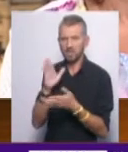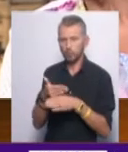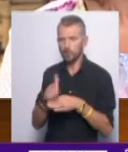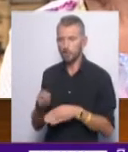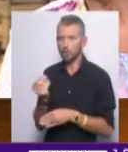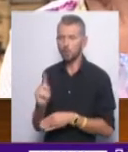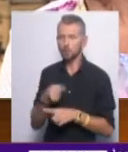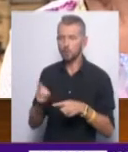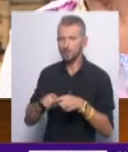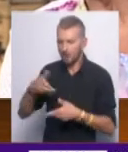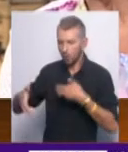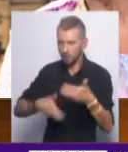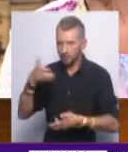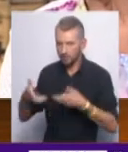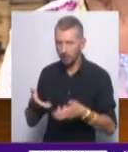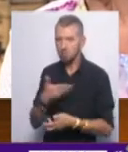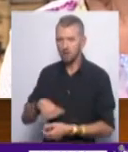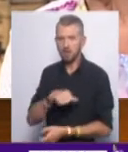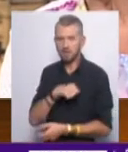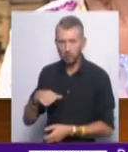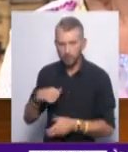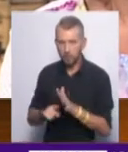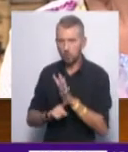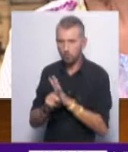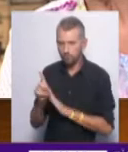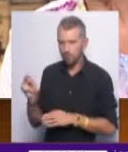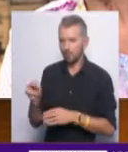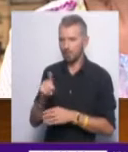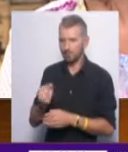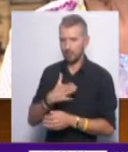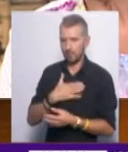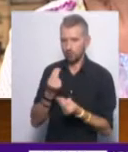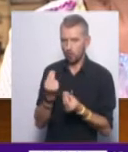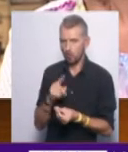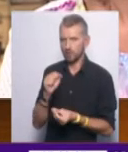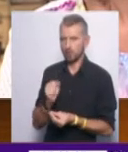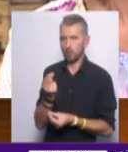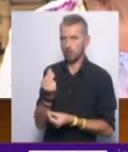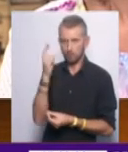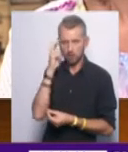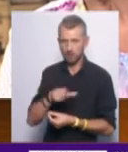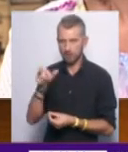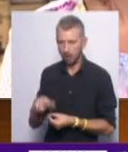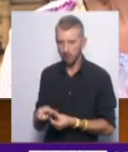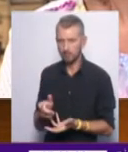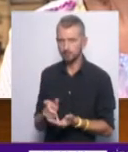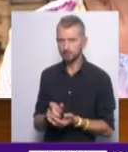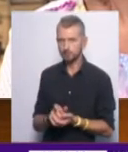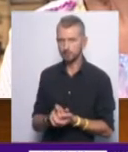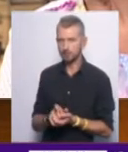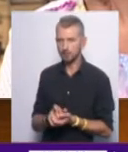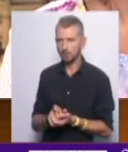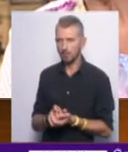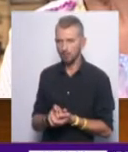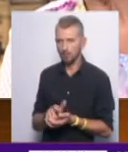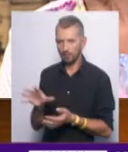ці розриття ми самостійно починали за наші кошти, за кошти саме кияна, назад